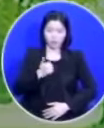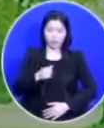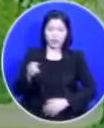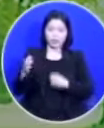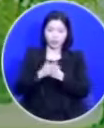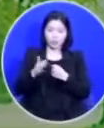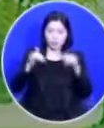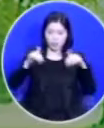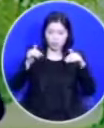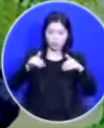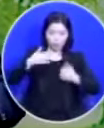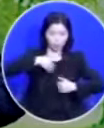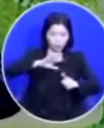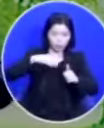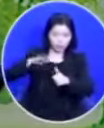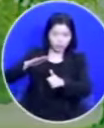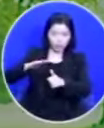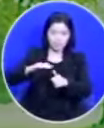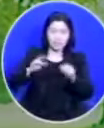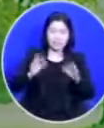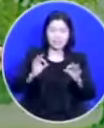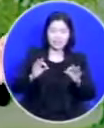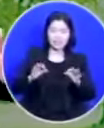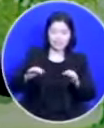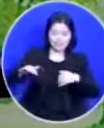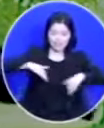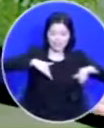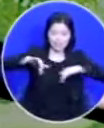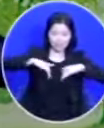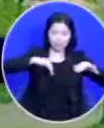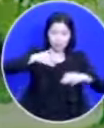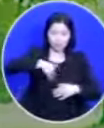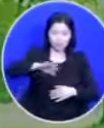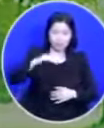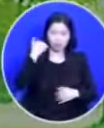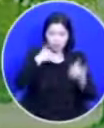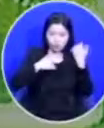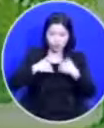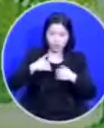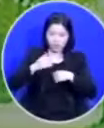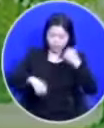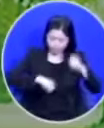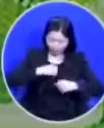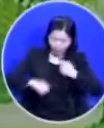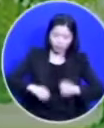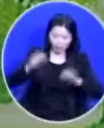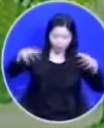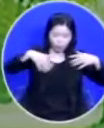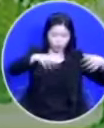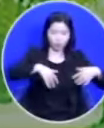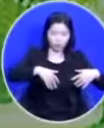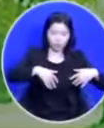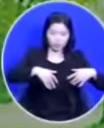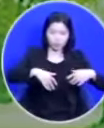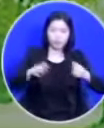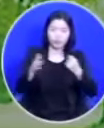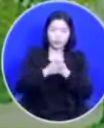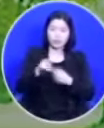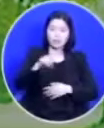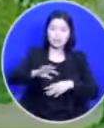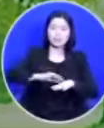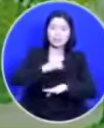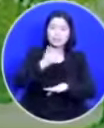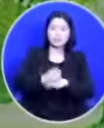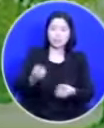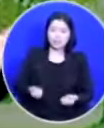그래서 종들을 보내서 이제는 길거리에 있는 사람 누구나 다 데리고 누구나 다 다르고 그래서 그 임금에